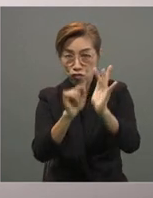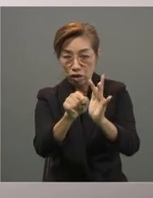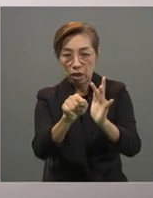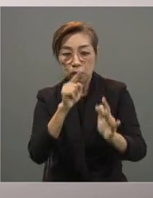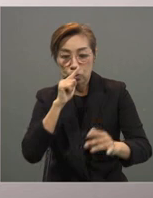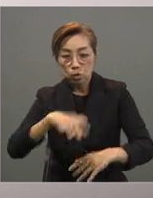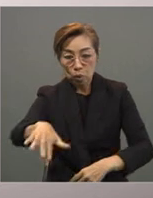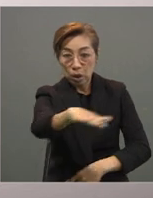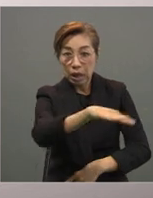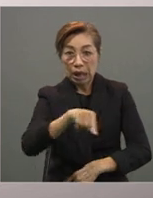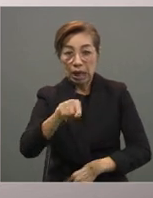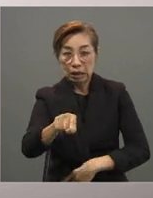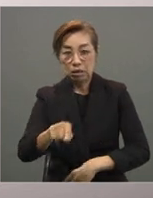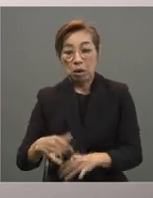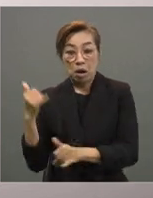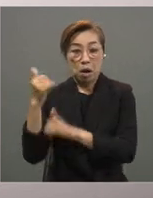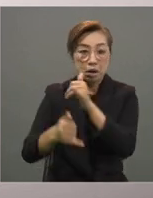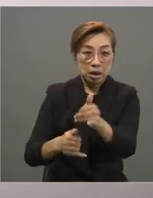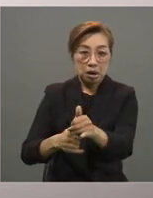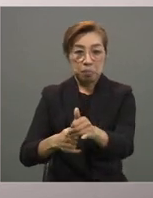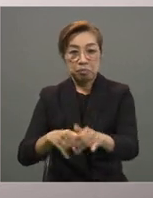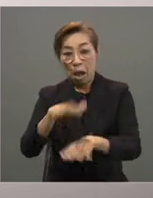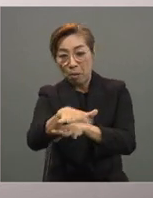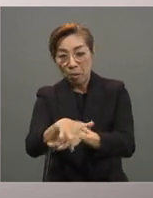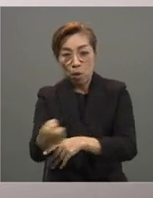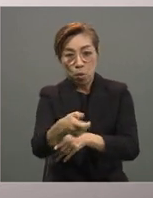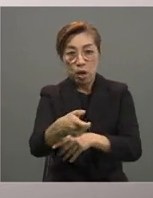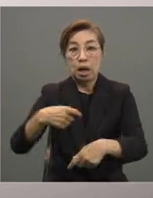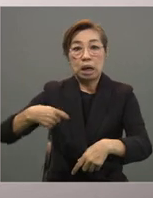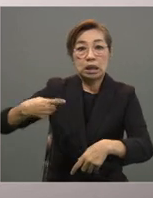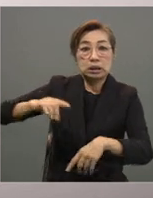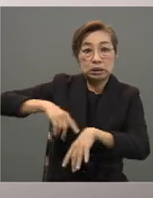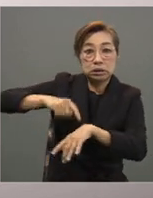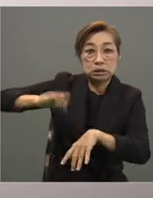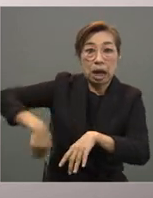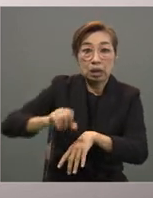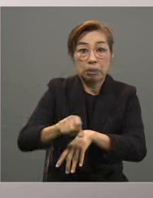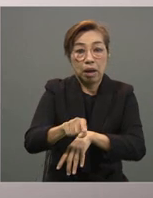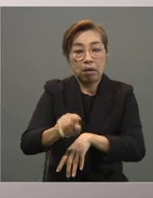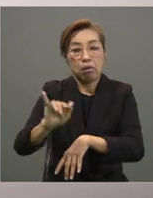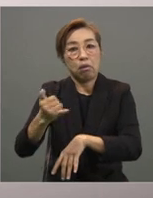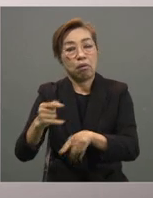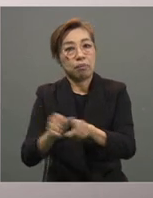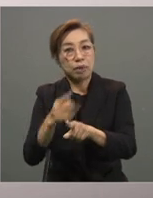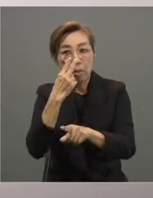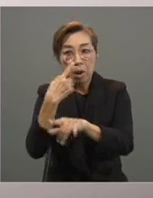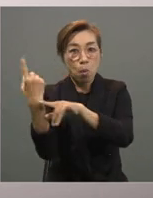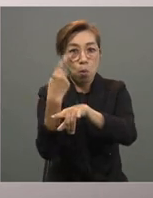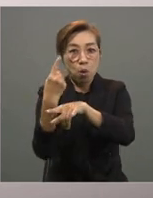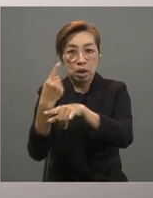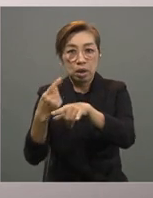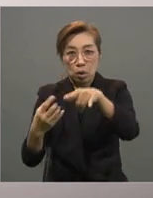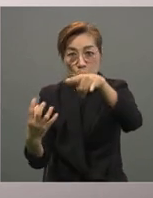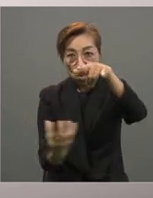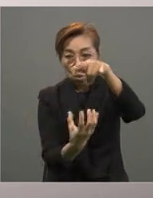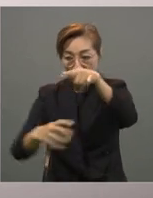บริเวณที่ไม่สามารถสกัดได้เร็วเราได้เห็นอะไรนะสีส้มใช่มยเฮลิคอปเตอร์ที่ใช้ในการเอาไปช่วยในการดับไฟคือตักน้ำ